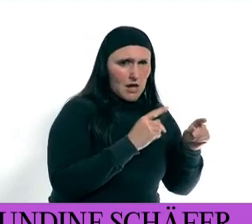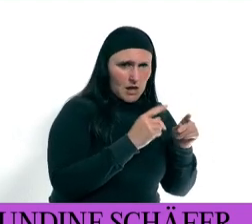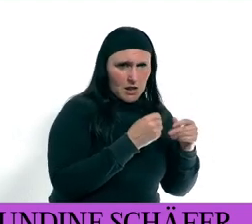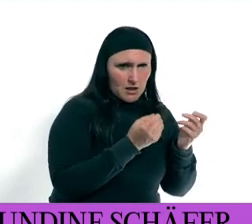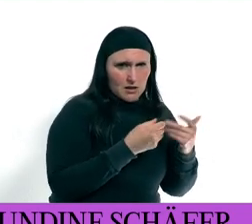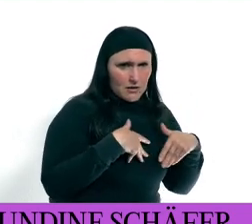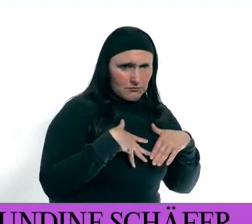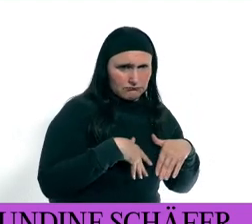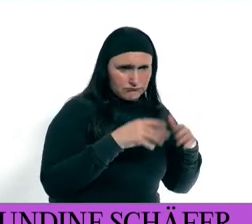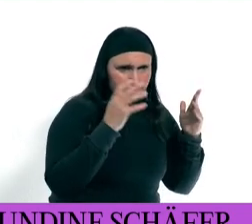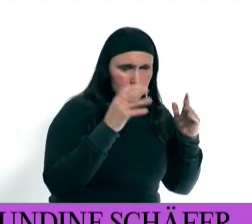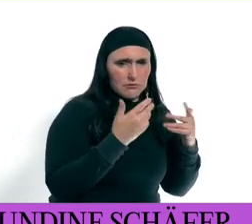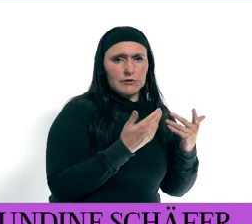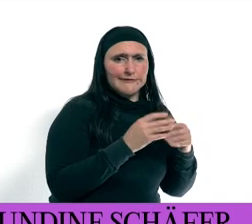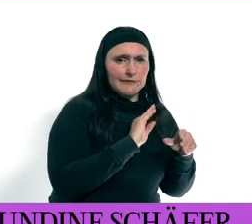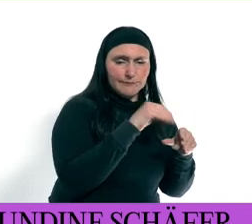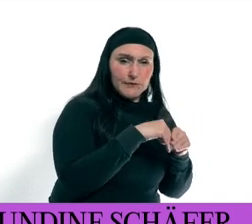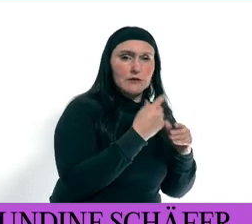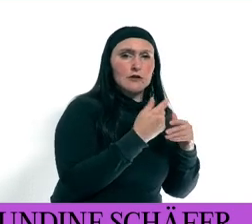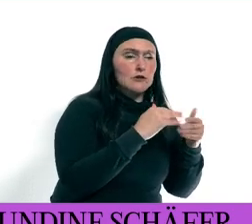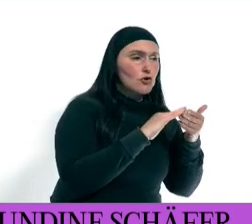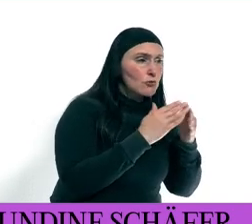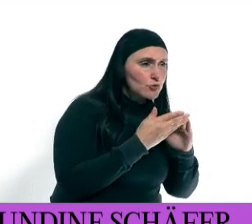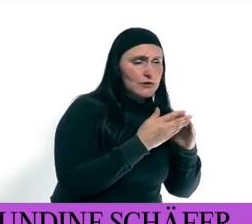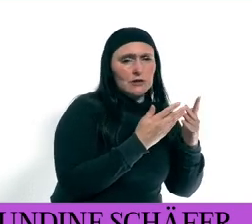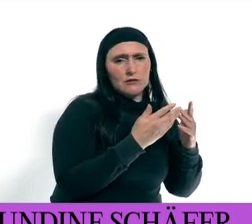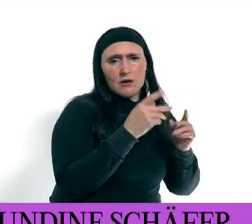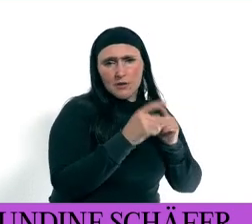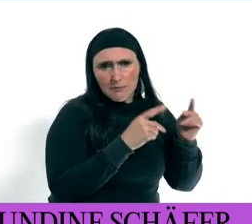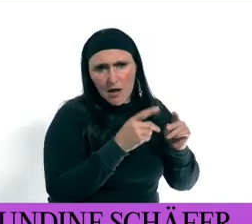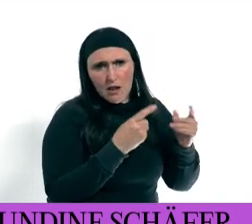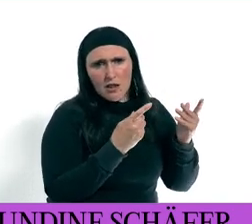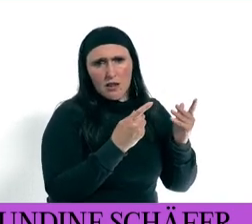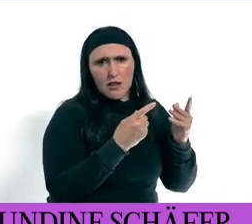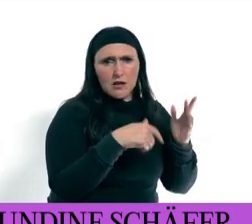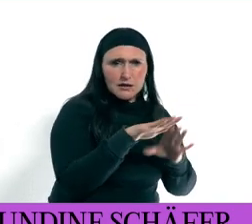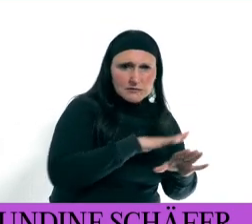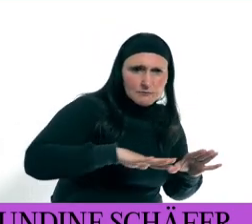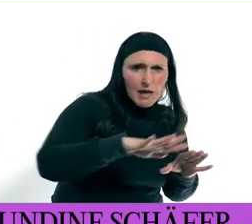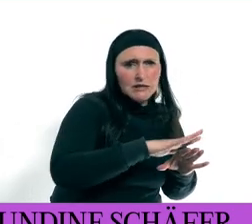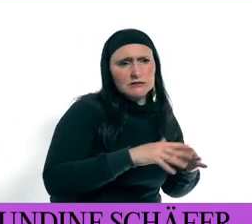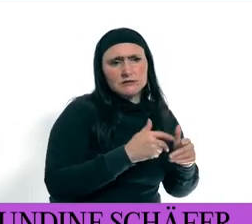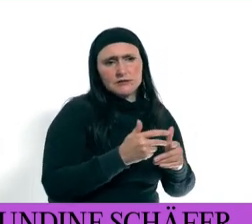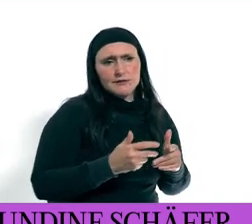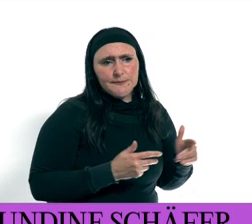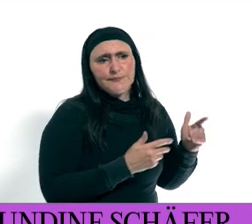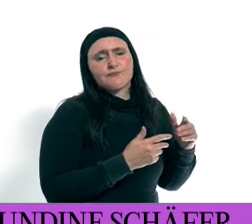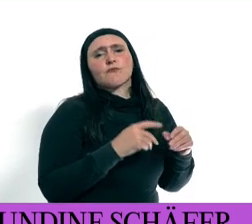beteiligt an diesen 16 Projekten, nicht nur die Communities vor Ort,